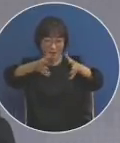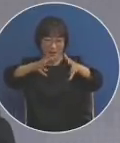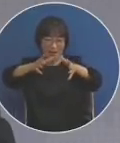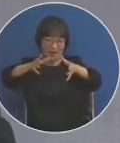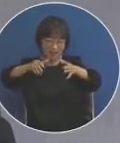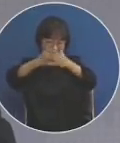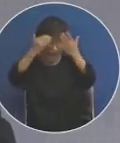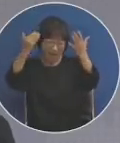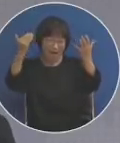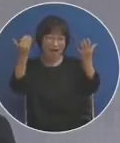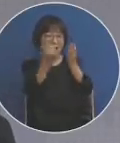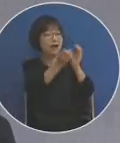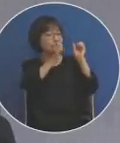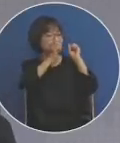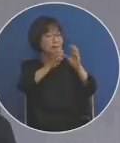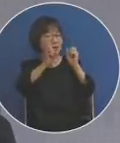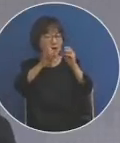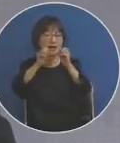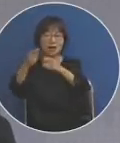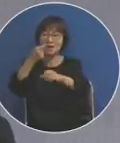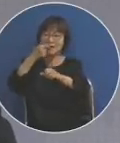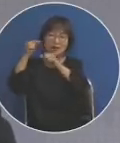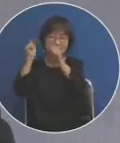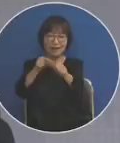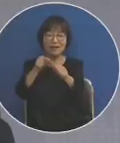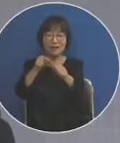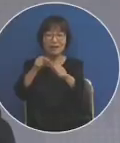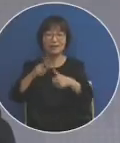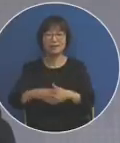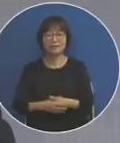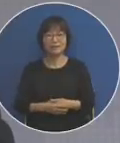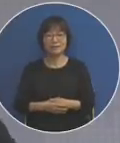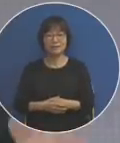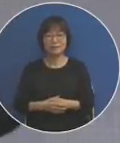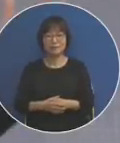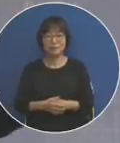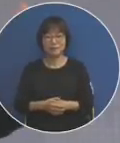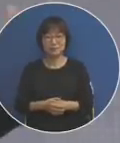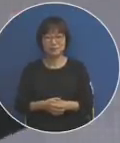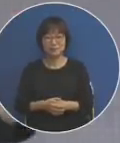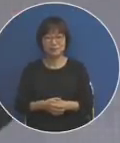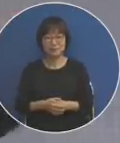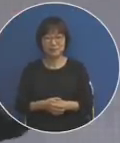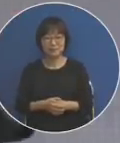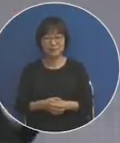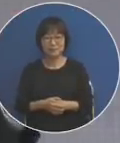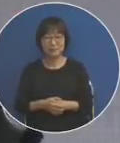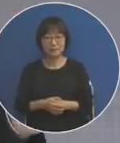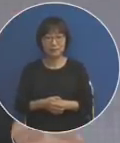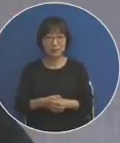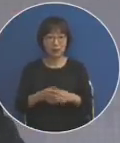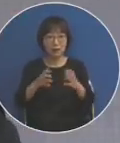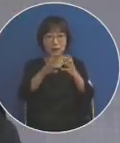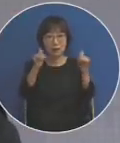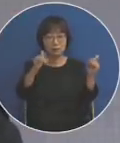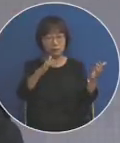to the end of the earth. 그걸 알리라는 겁니다. It's to go and let them know. 사람들이